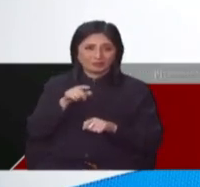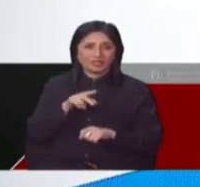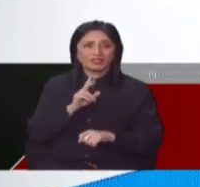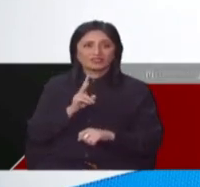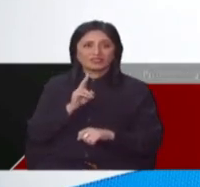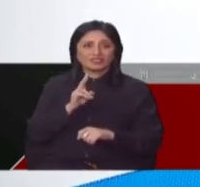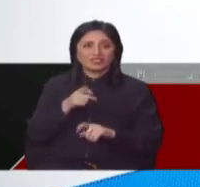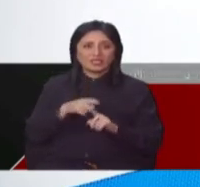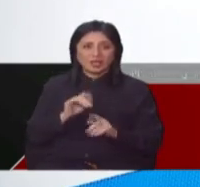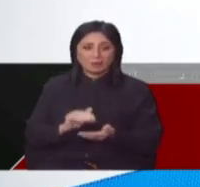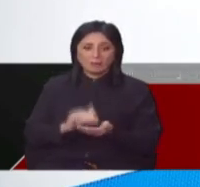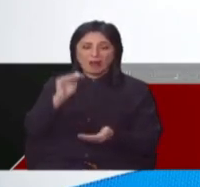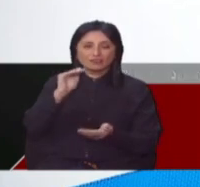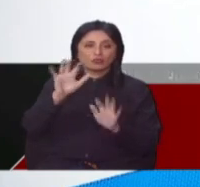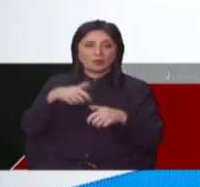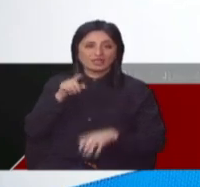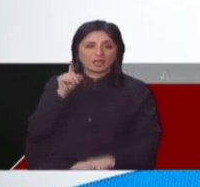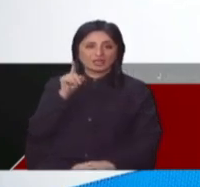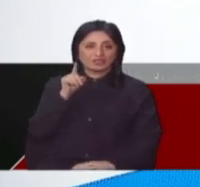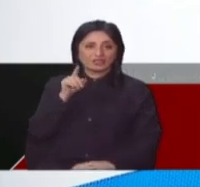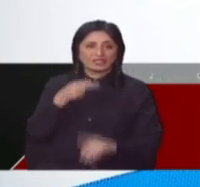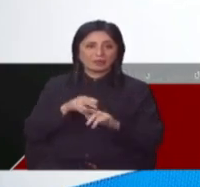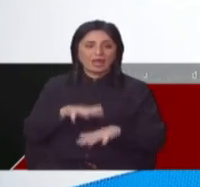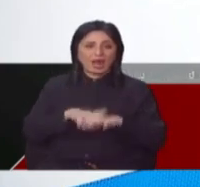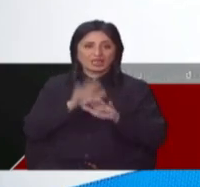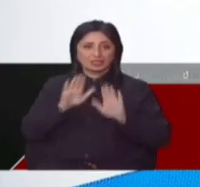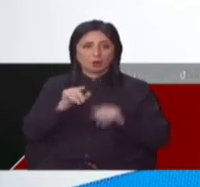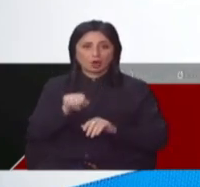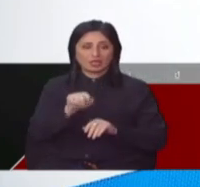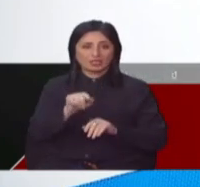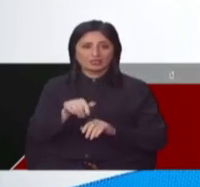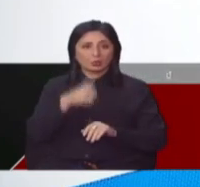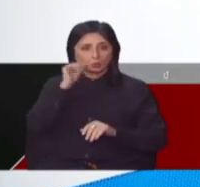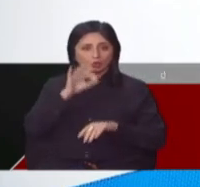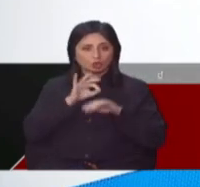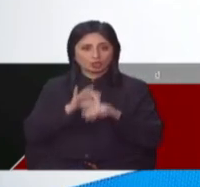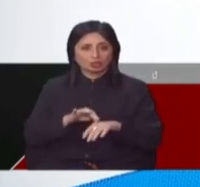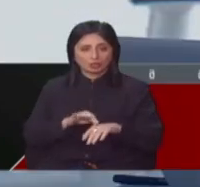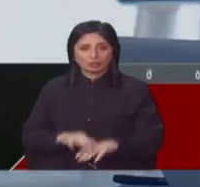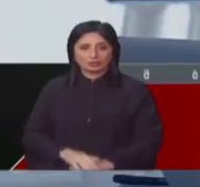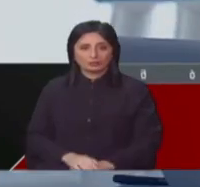რომელსაც ბავშვობა წაართვეს იმ აქციის ორგანიზატორებმა, რომელიც გუშინ ჩატარდა.